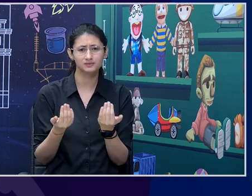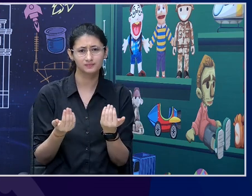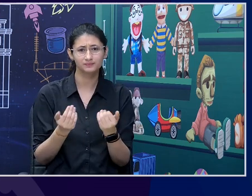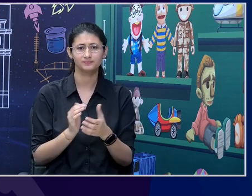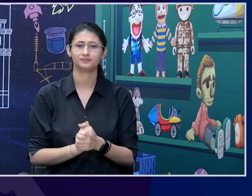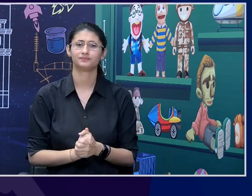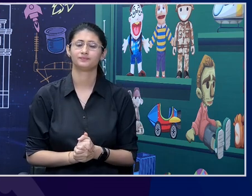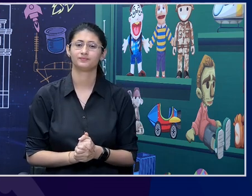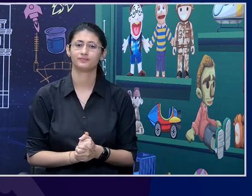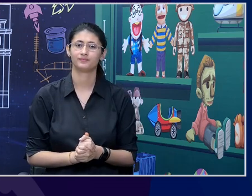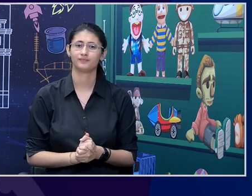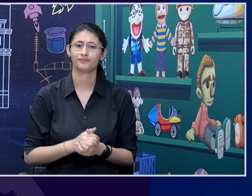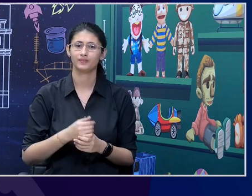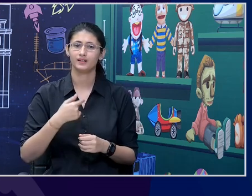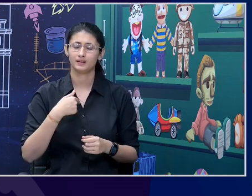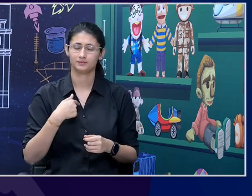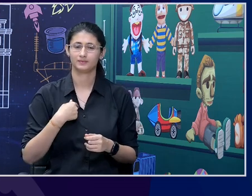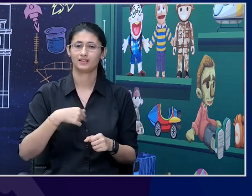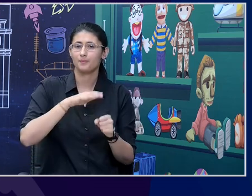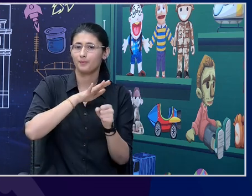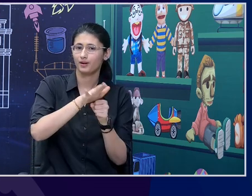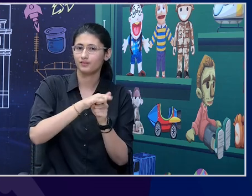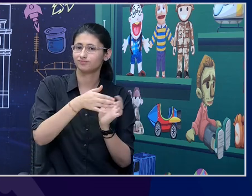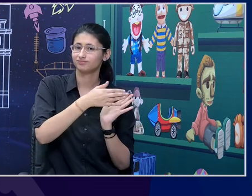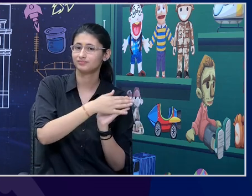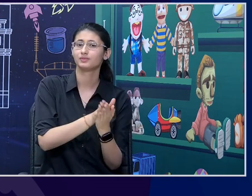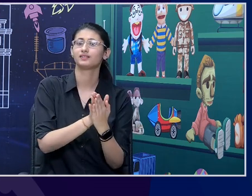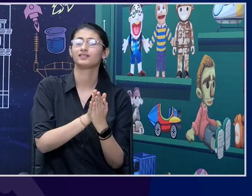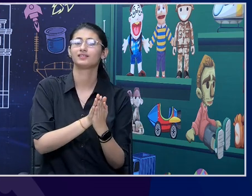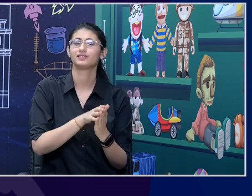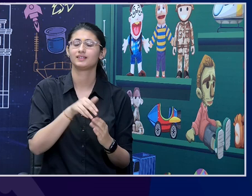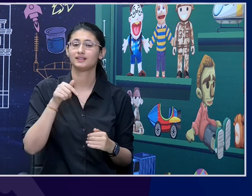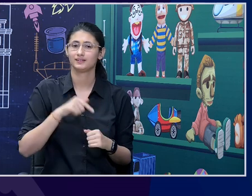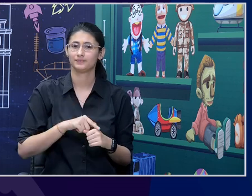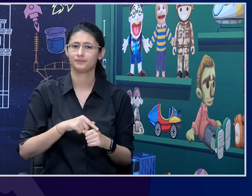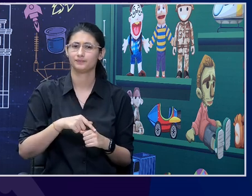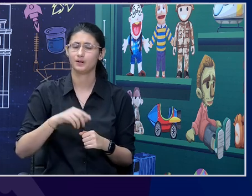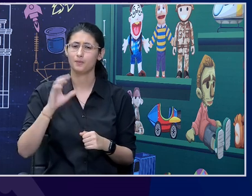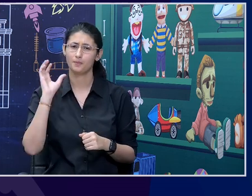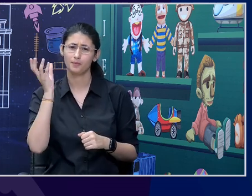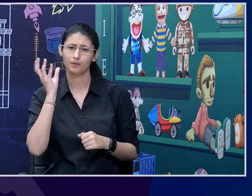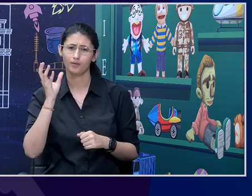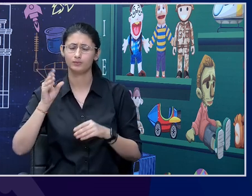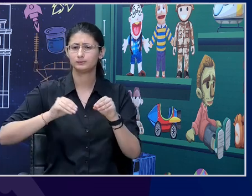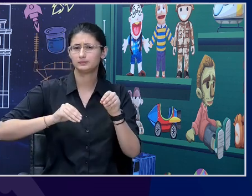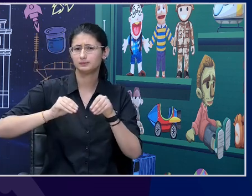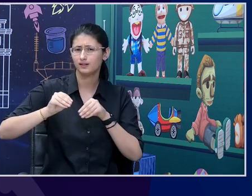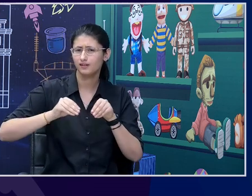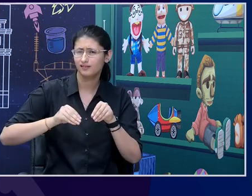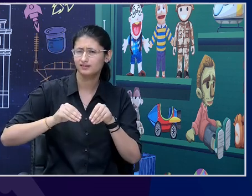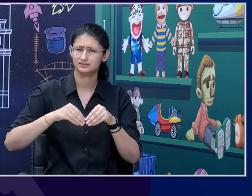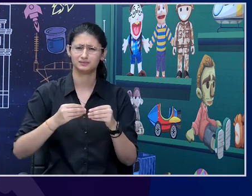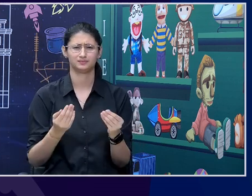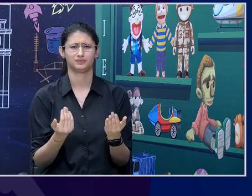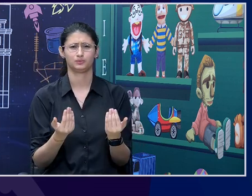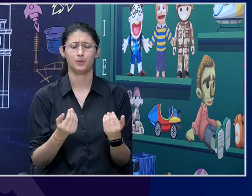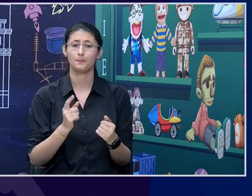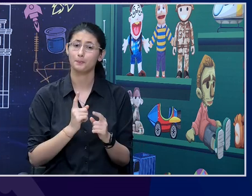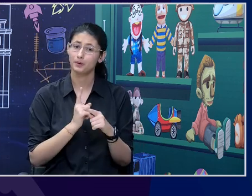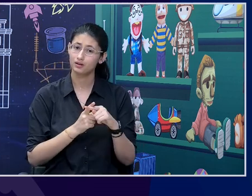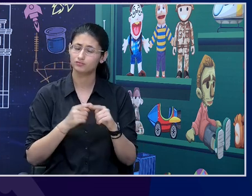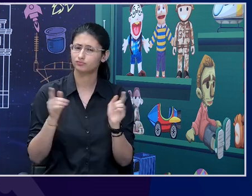बल्ला है हम लकड़ी का ले हैं राहुल जी आप लकड़ी का ले हैं लेकिन प्लास्टिक में भी मिले छोटे साइज का भी हो तो सभी बच्चे